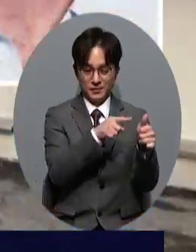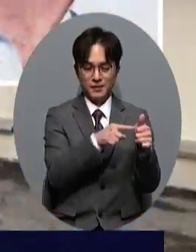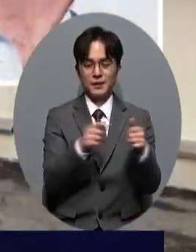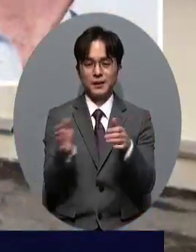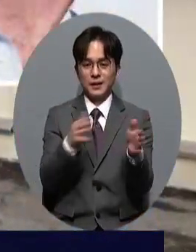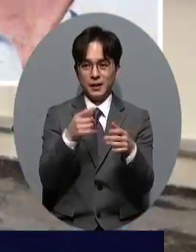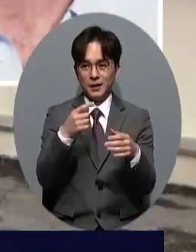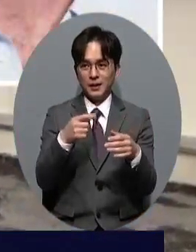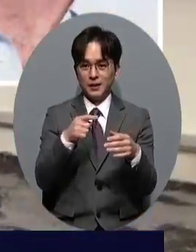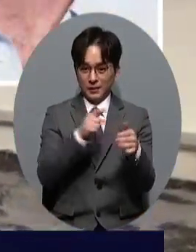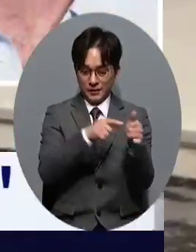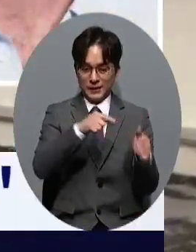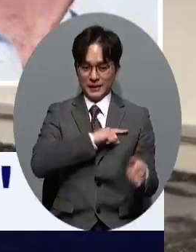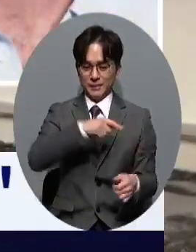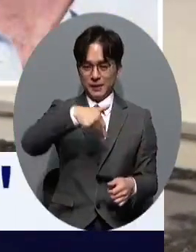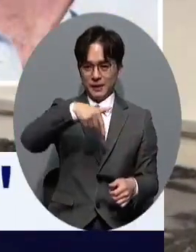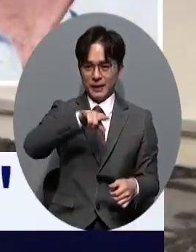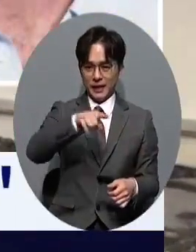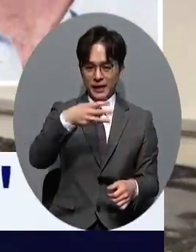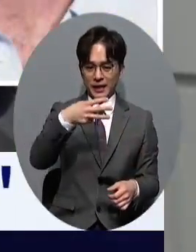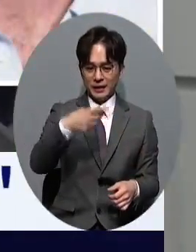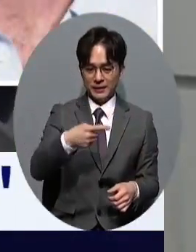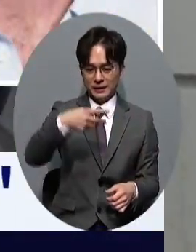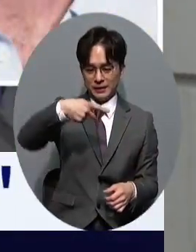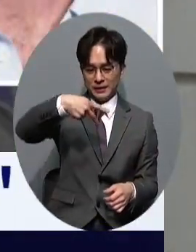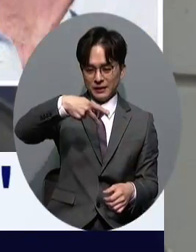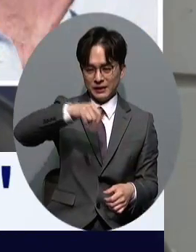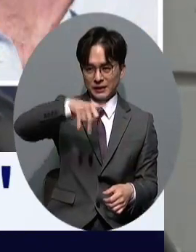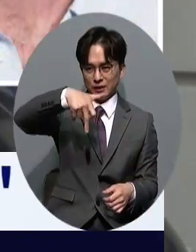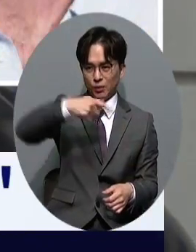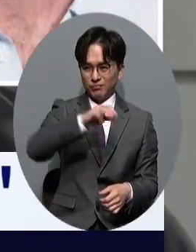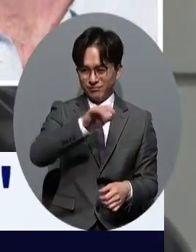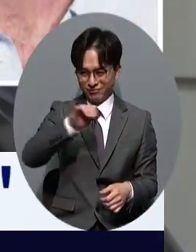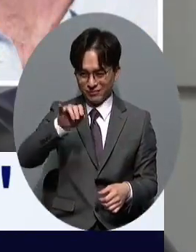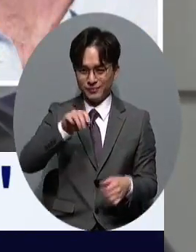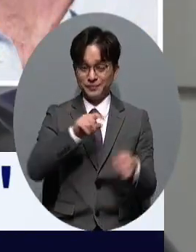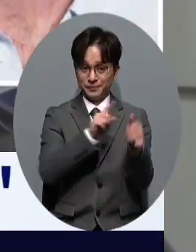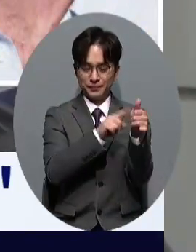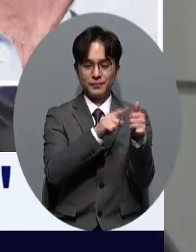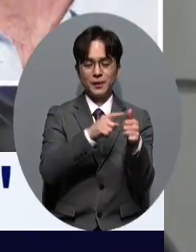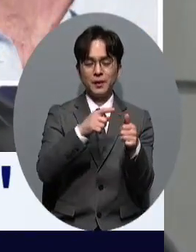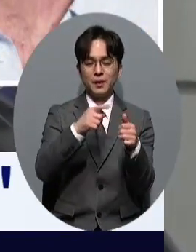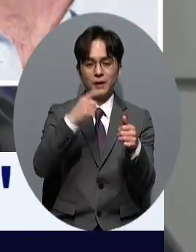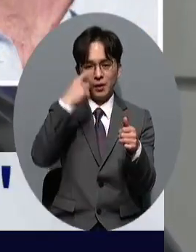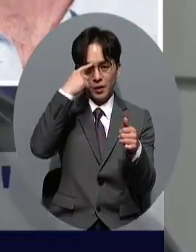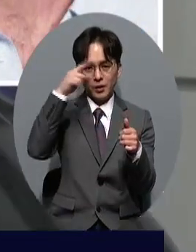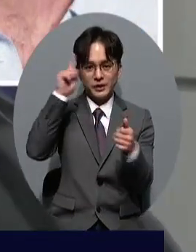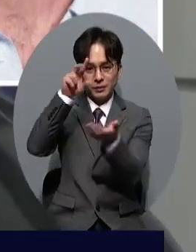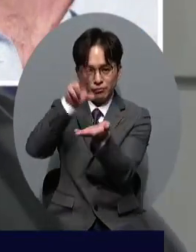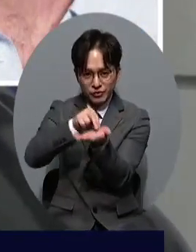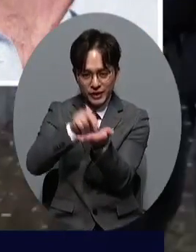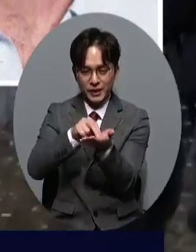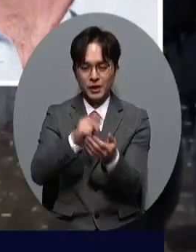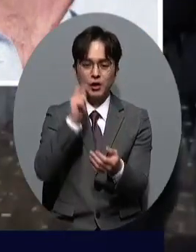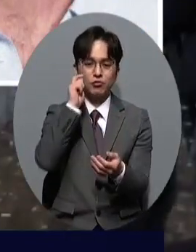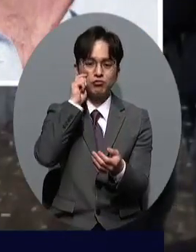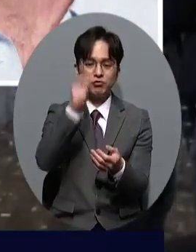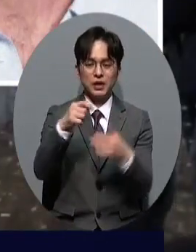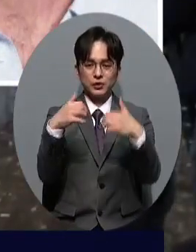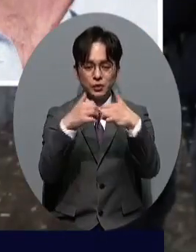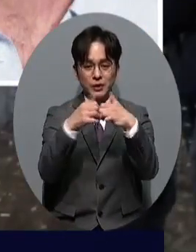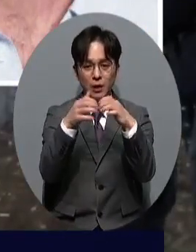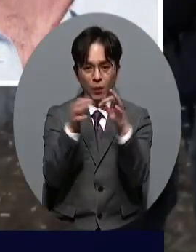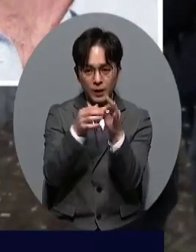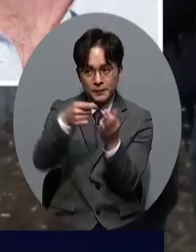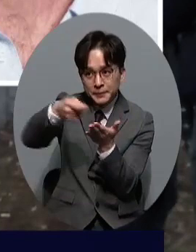러시아 출신 미국인인 게르시코비치는 러시아 정치와 우크라이나 사태를 주로 취재해왔습니다. 체포 전 마지막